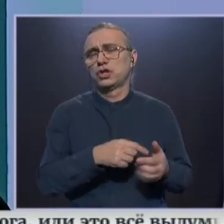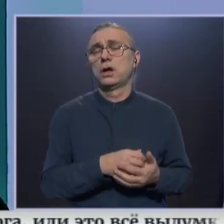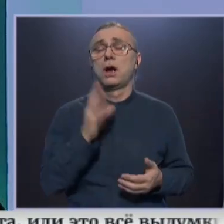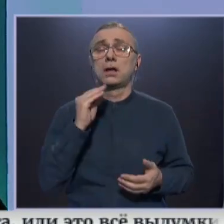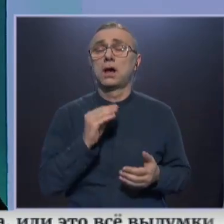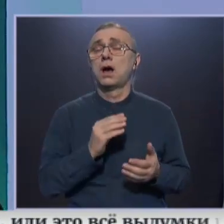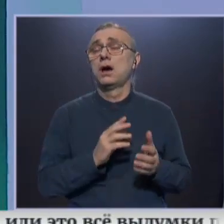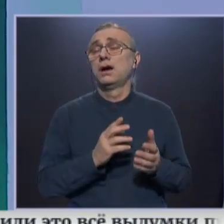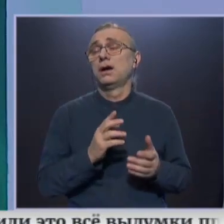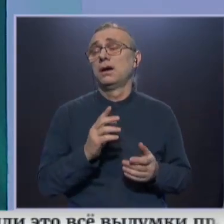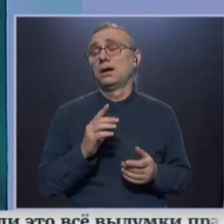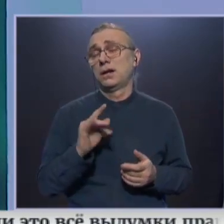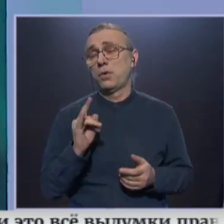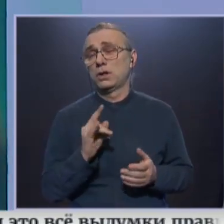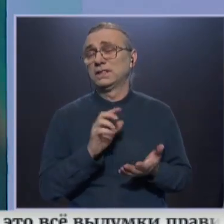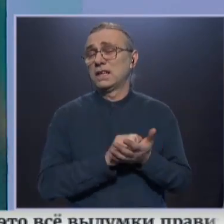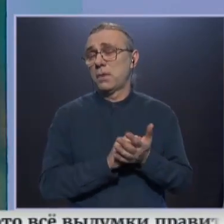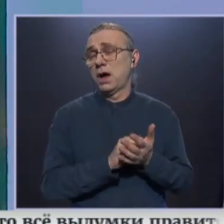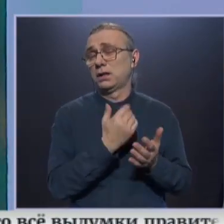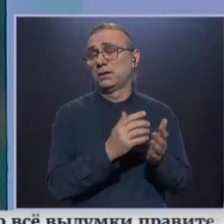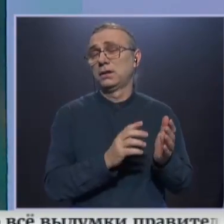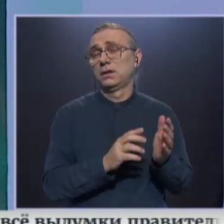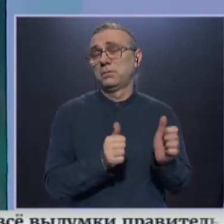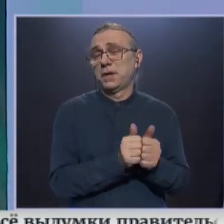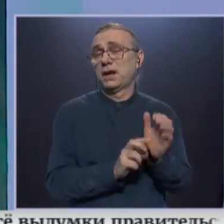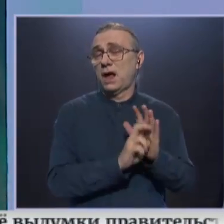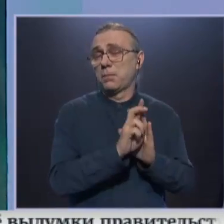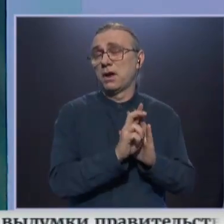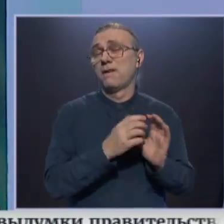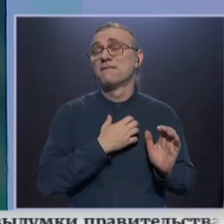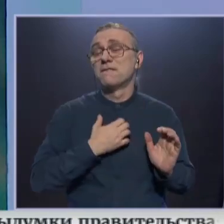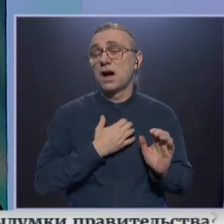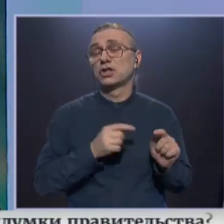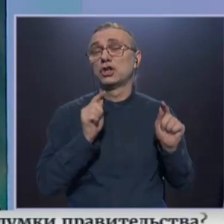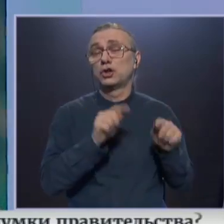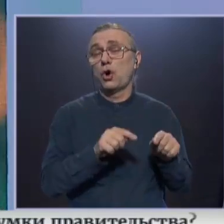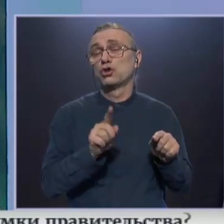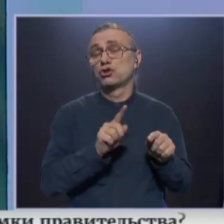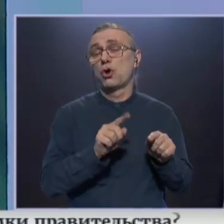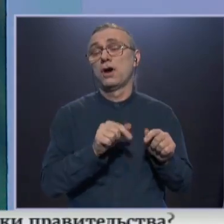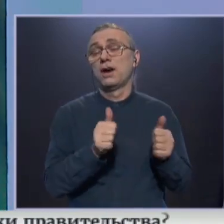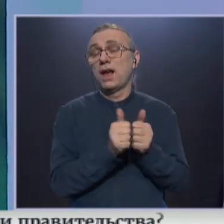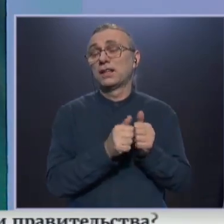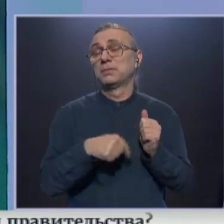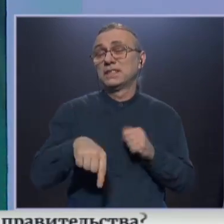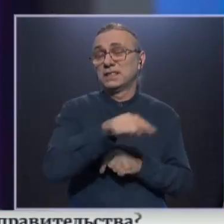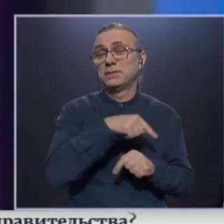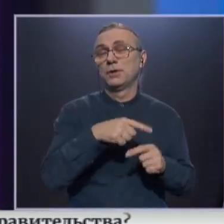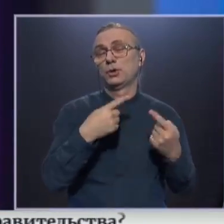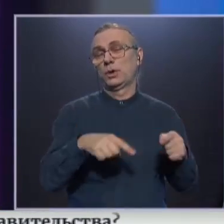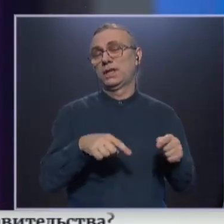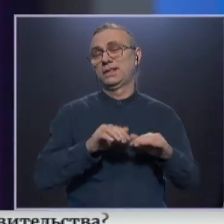храме, важно не само его присутствие рядом с храмом, а важно, что и другие дети рядом с ним верят. Именно поэтому вот у